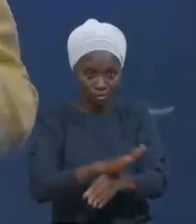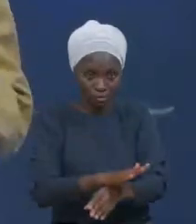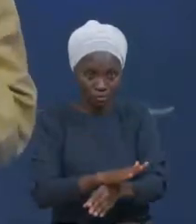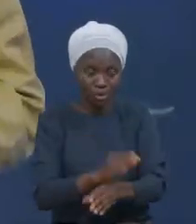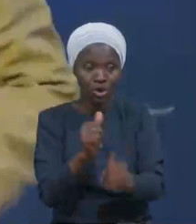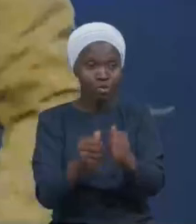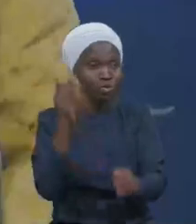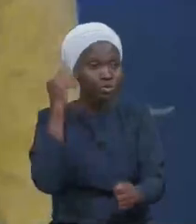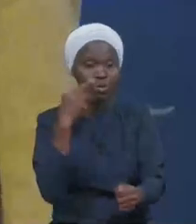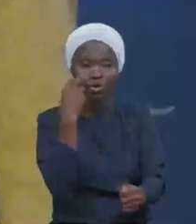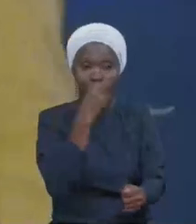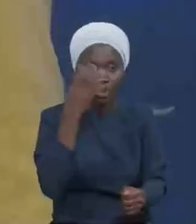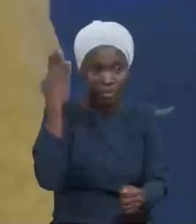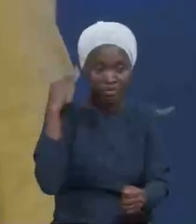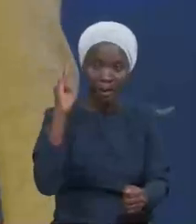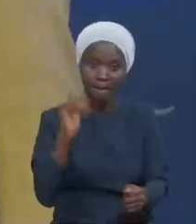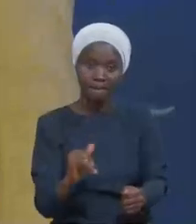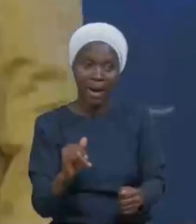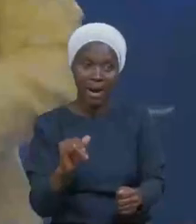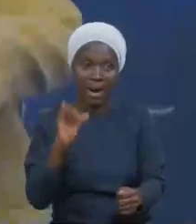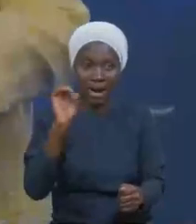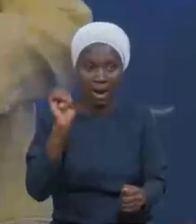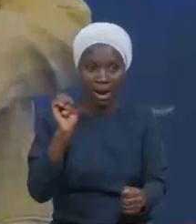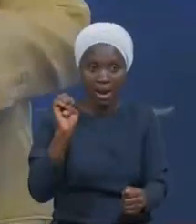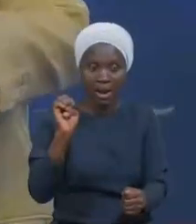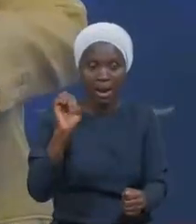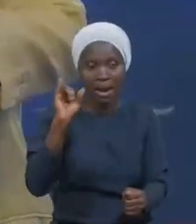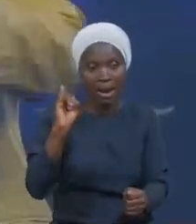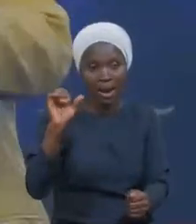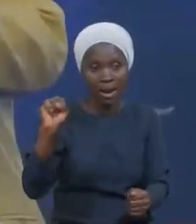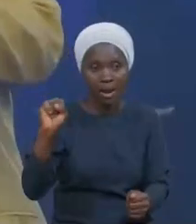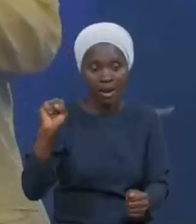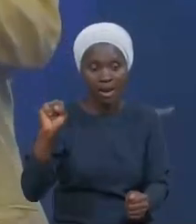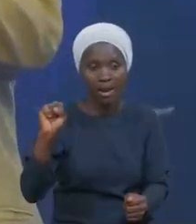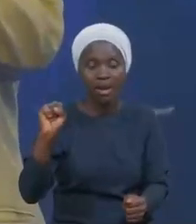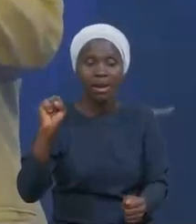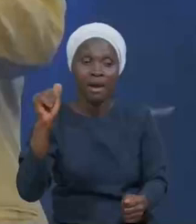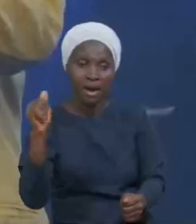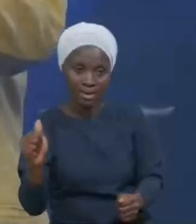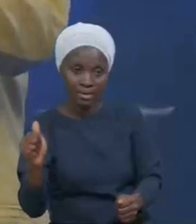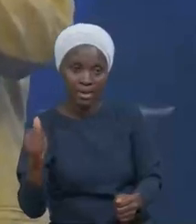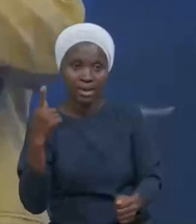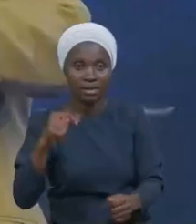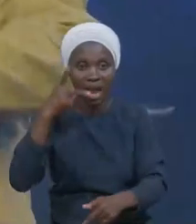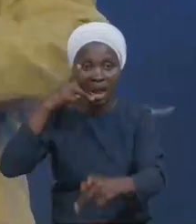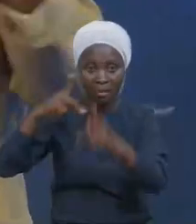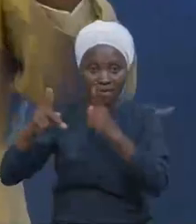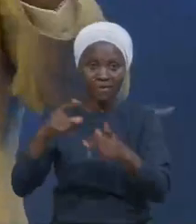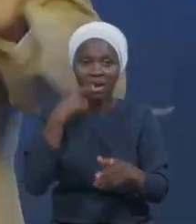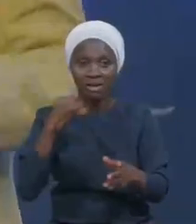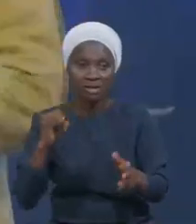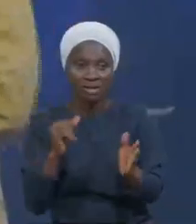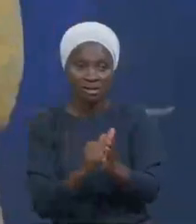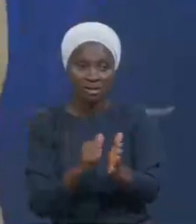prophète, il a pris nos infirmités et il s'est chargé de